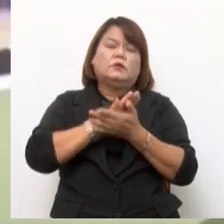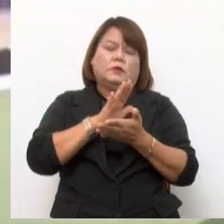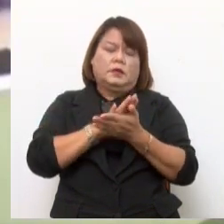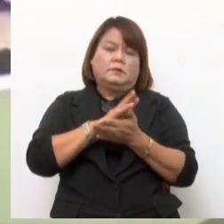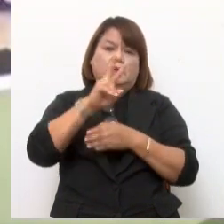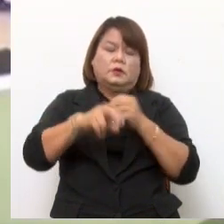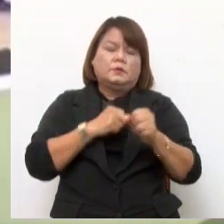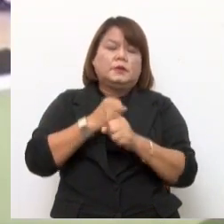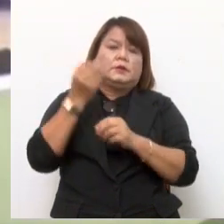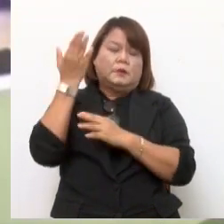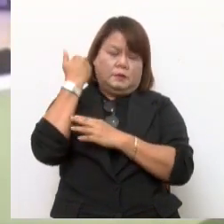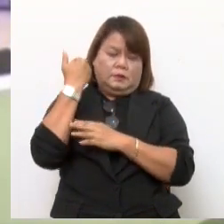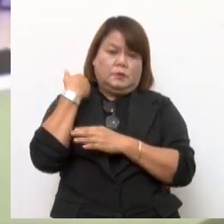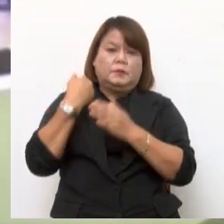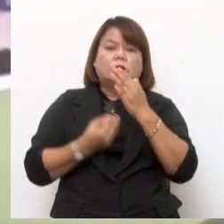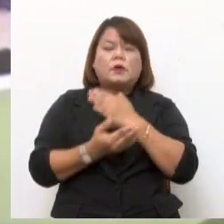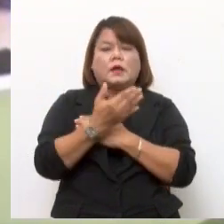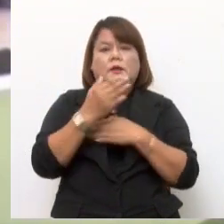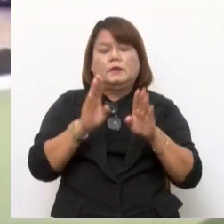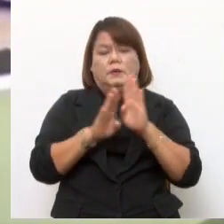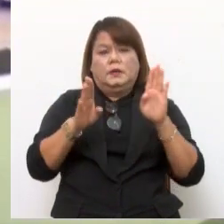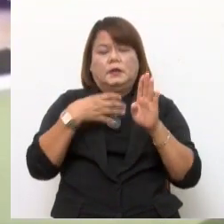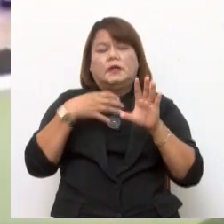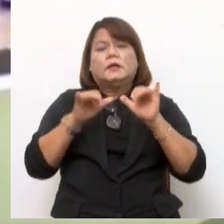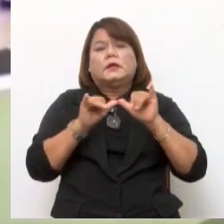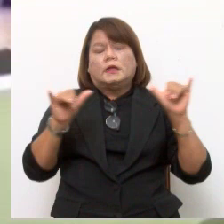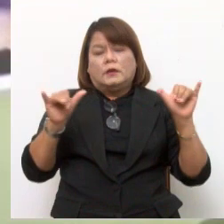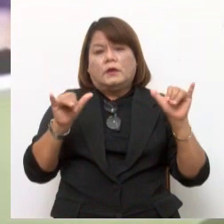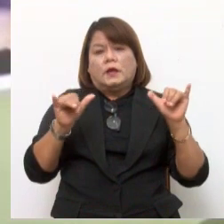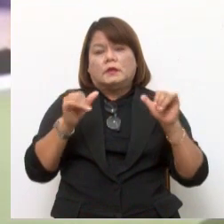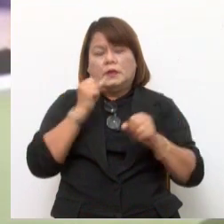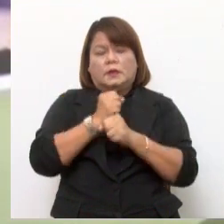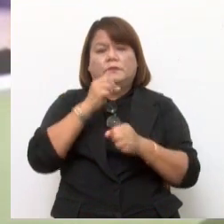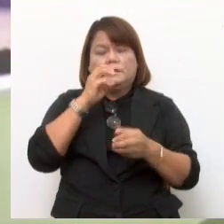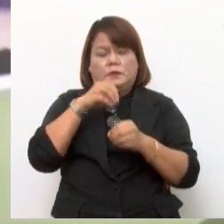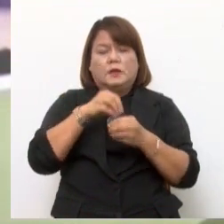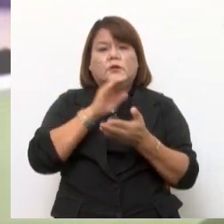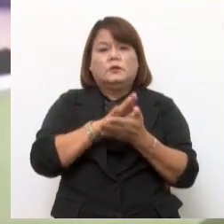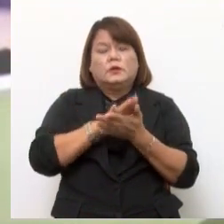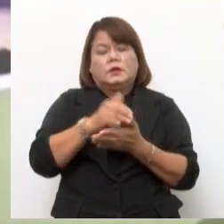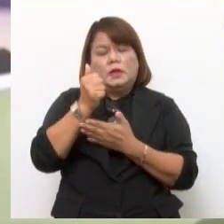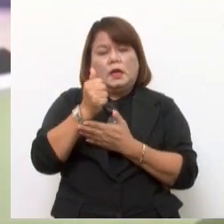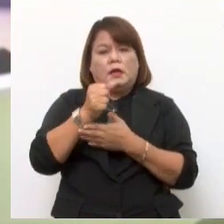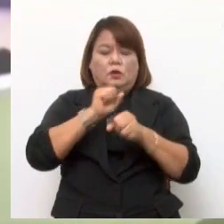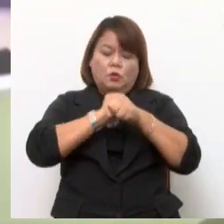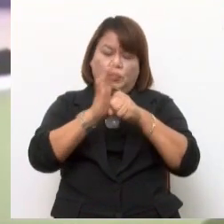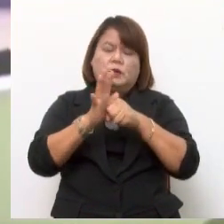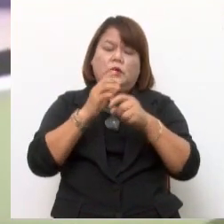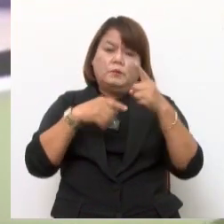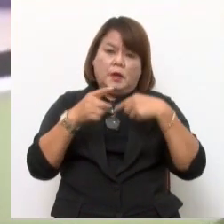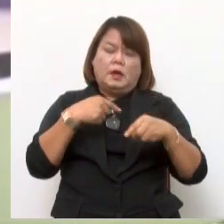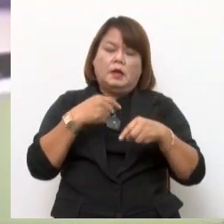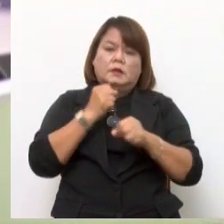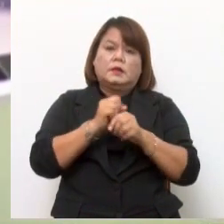2ปีที่แล้วผมก็มีโอกาสได้ไปเปิดก็เลยอยากขยายผลว่าถ้าทำในโรงเรียนเราได้เนี่ยโควิดก็มาเนี่ยถ้าเราทำให้กับ